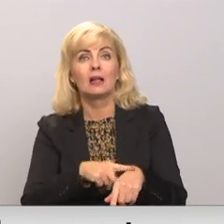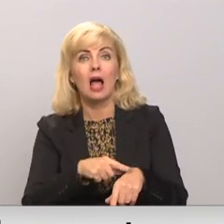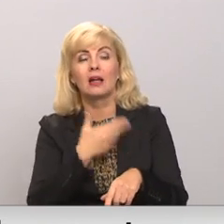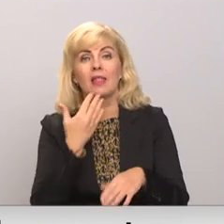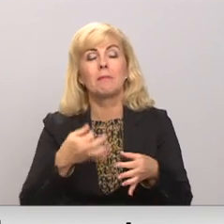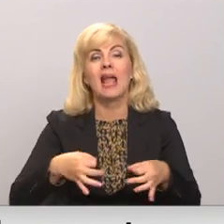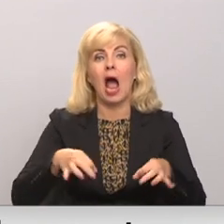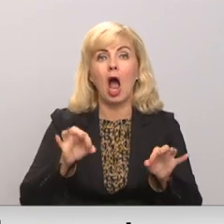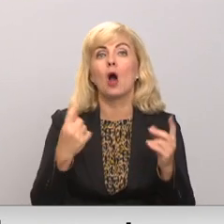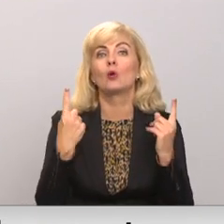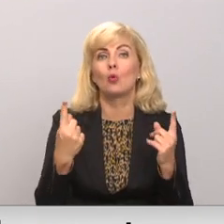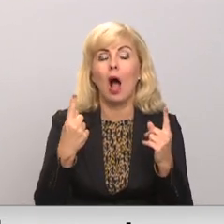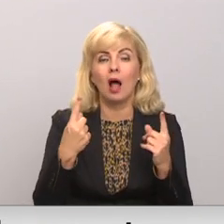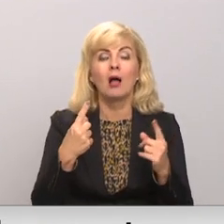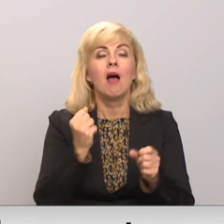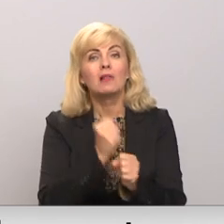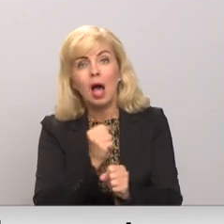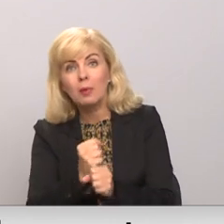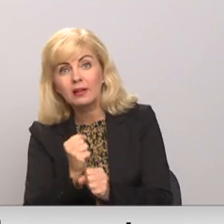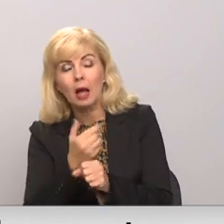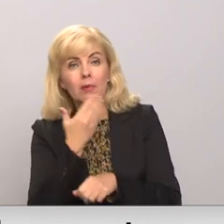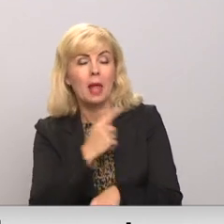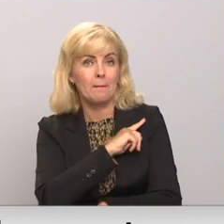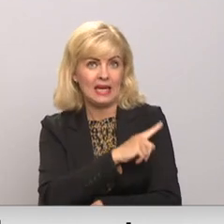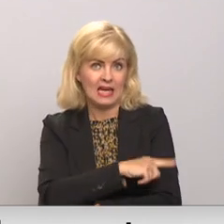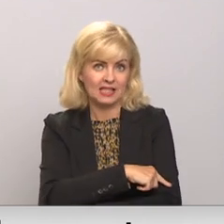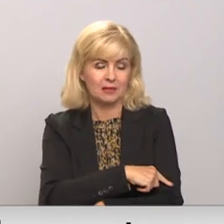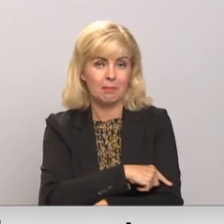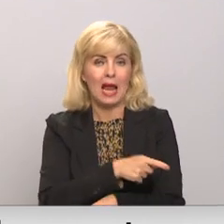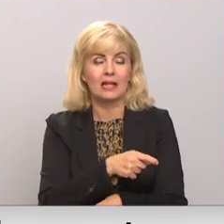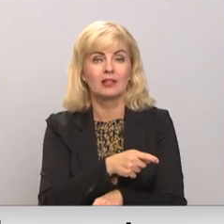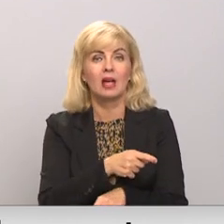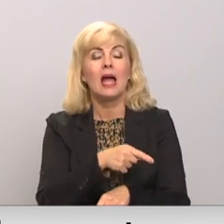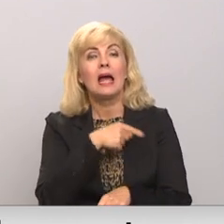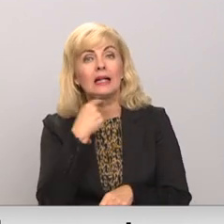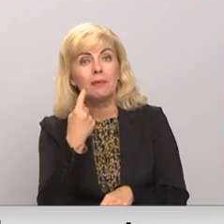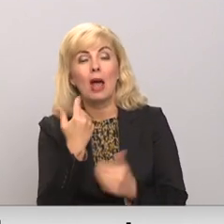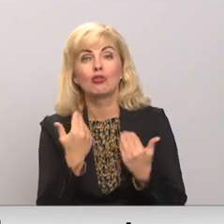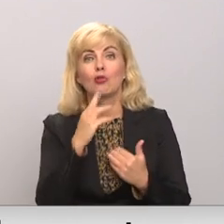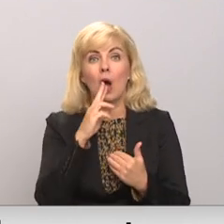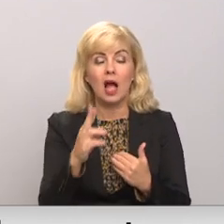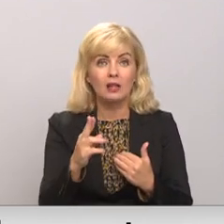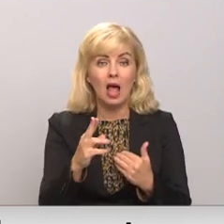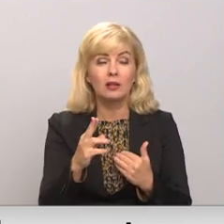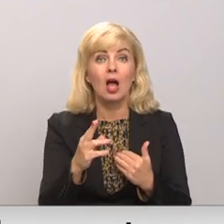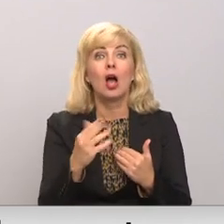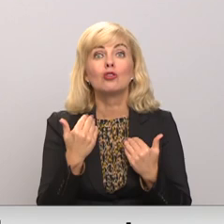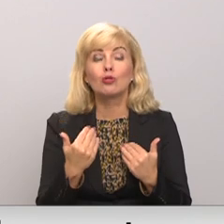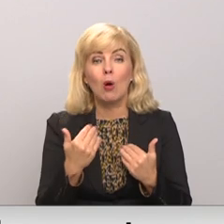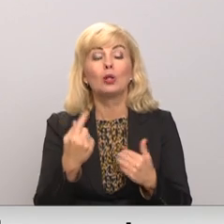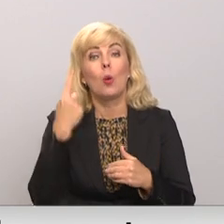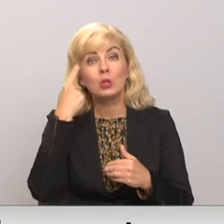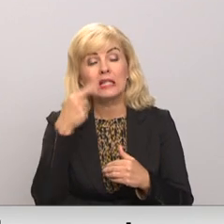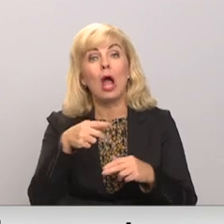aktuāla. Es laiku pa darbu nebija tās iespējas atteņi. It kā es gribēju šonadēļ, tad pavērās tāda iespēja šeit uz vietas, un tad